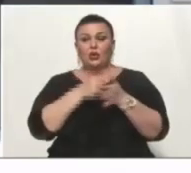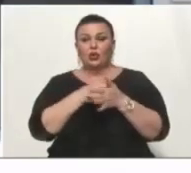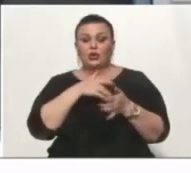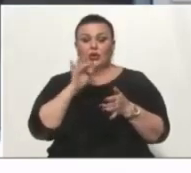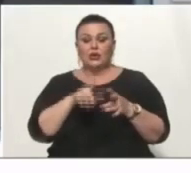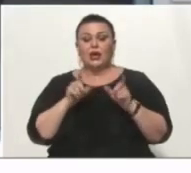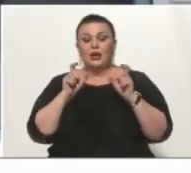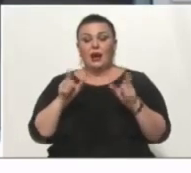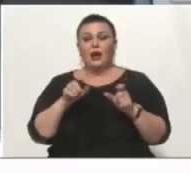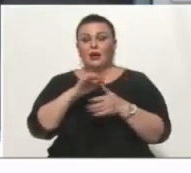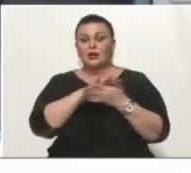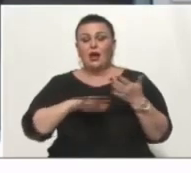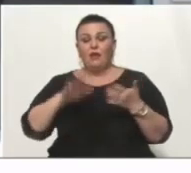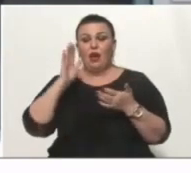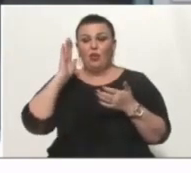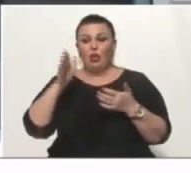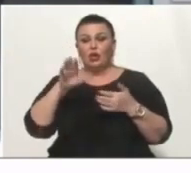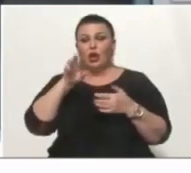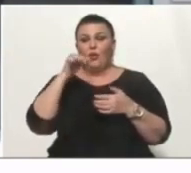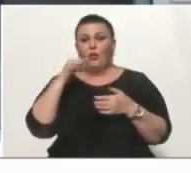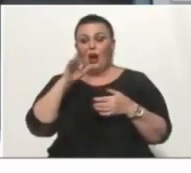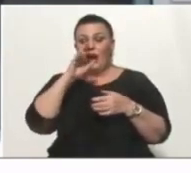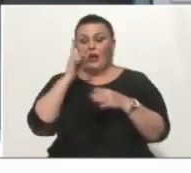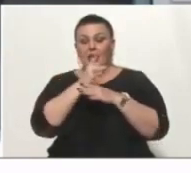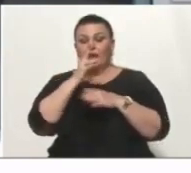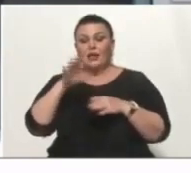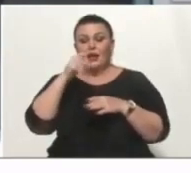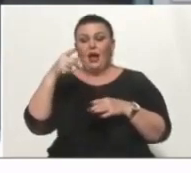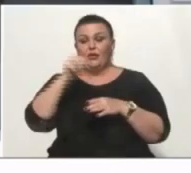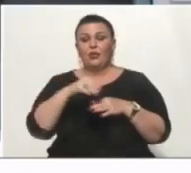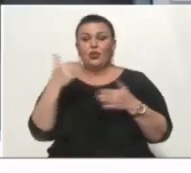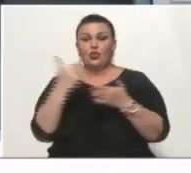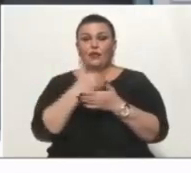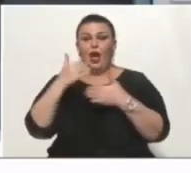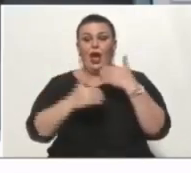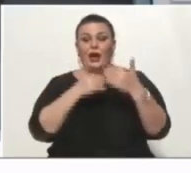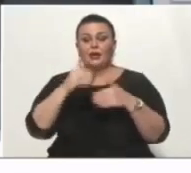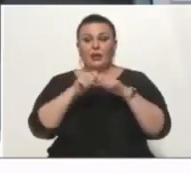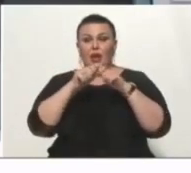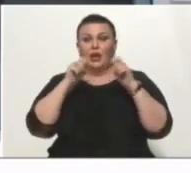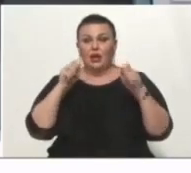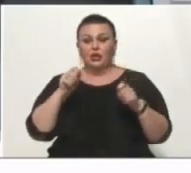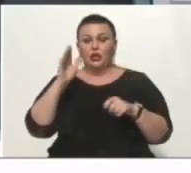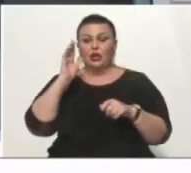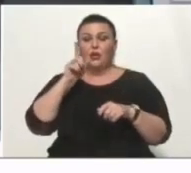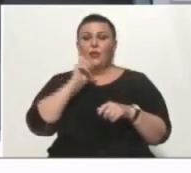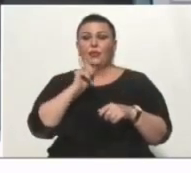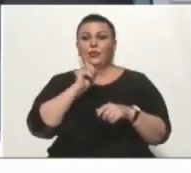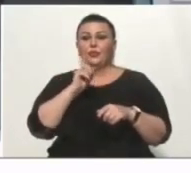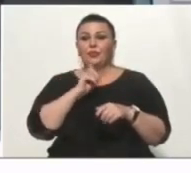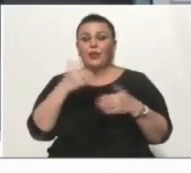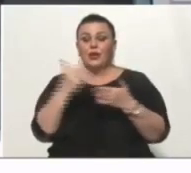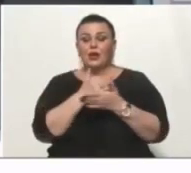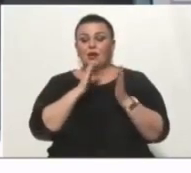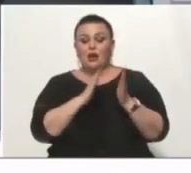sərt karantin rejimi davam edəcək və mayın ilk həftəsində isə növbəti addımlar açıqlanacaq. Hansı